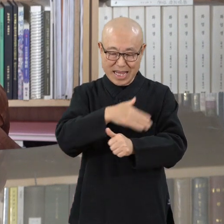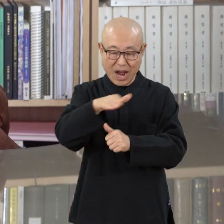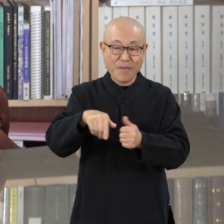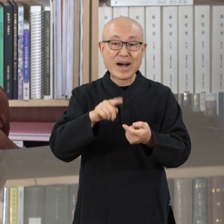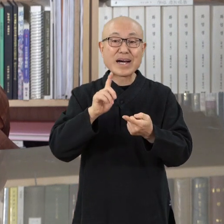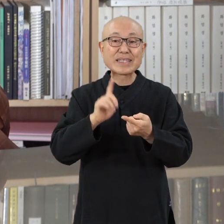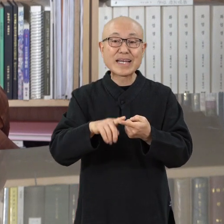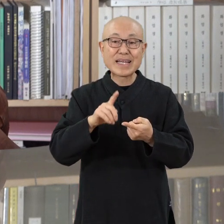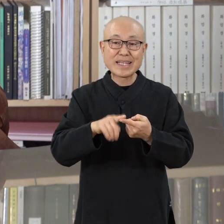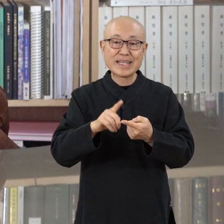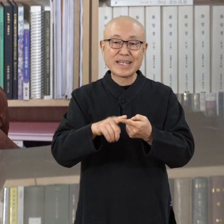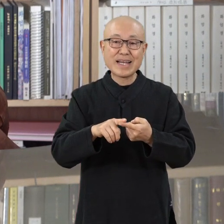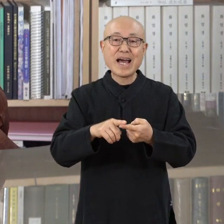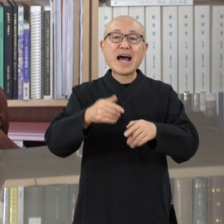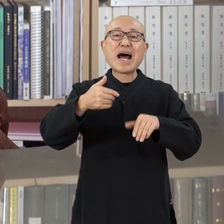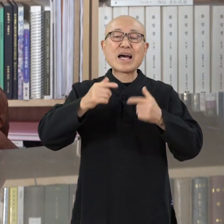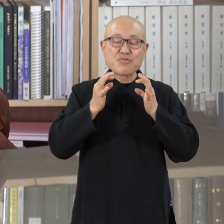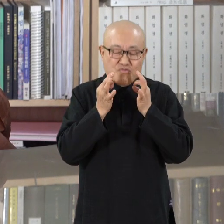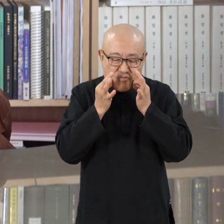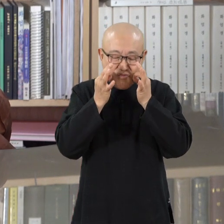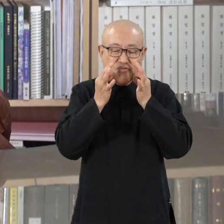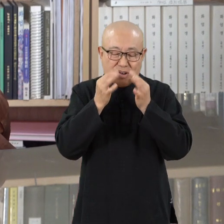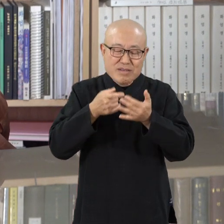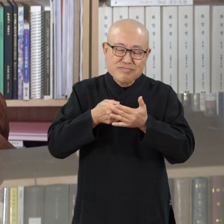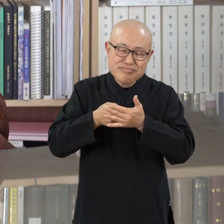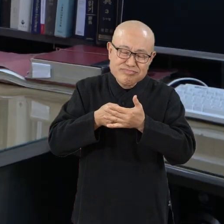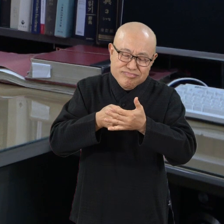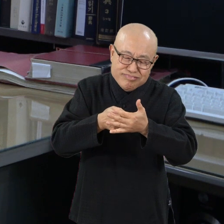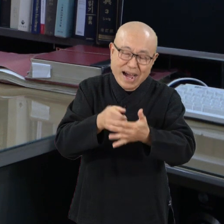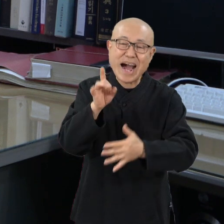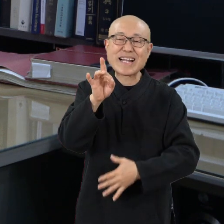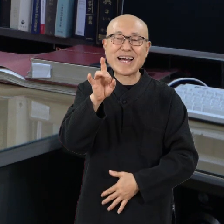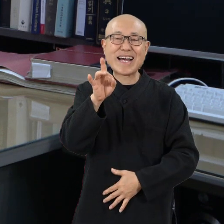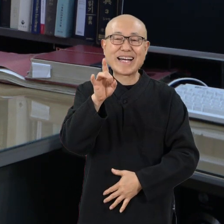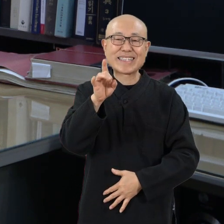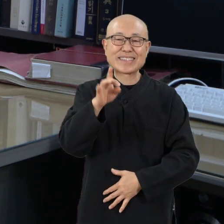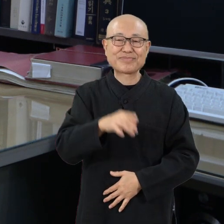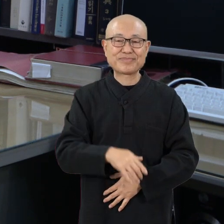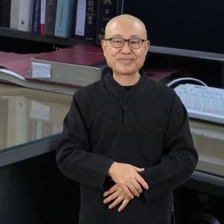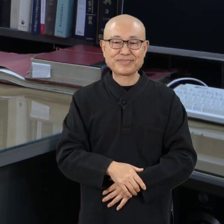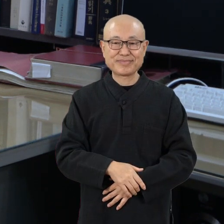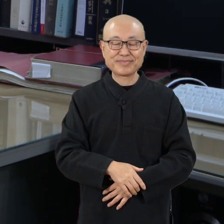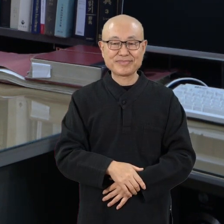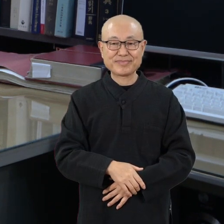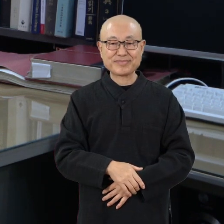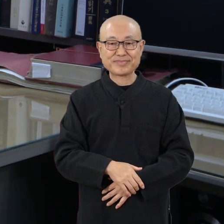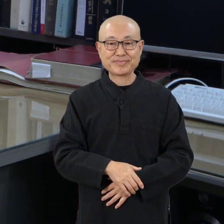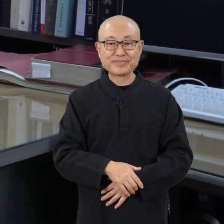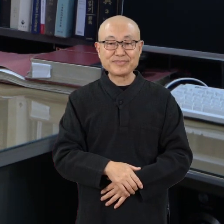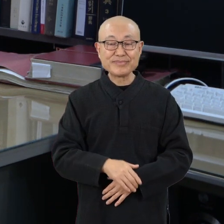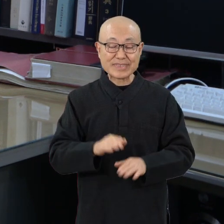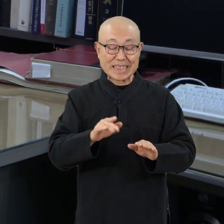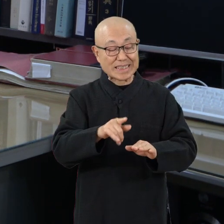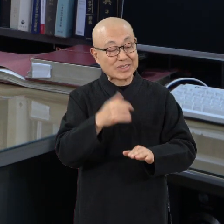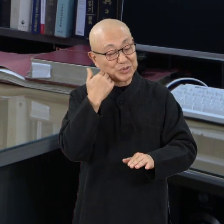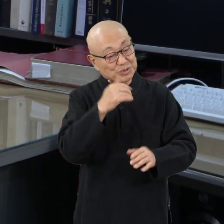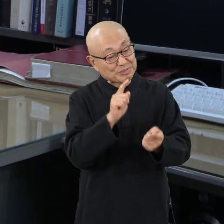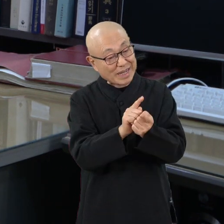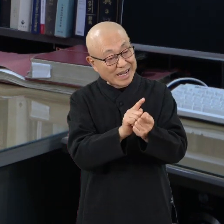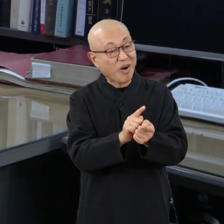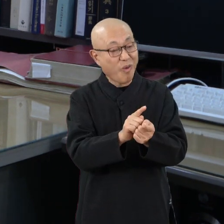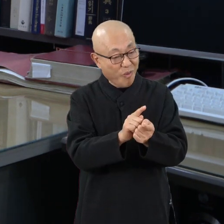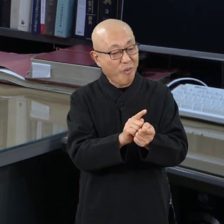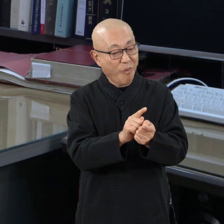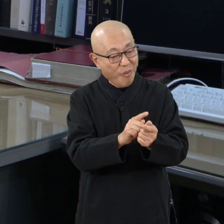상황에서 끝없이 이제 노력 정진하는 것이죠. 이건 보변의 법칙이기 때문에 이 사람에게도 적용되고